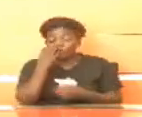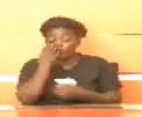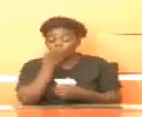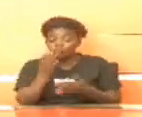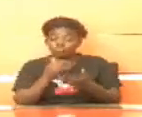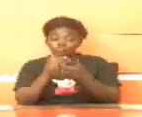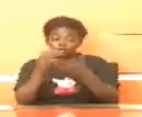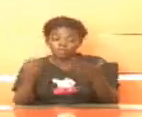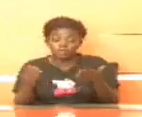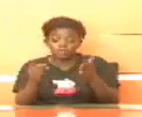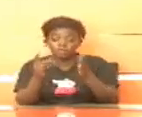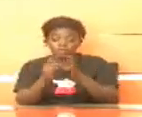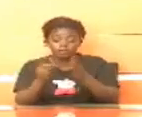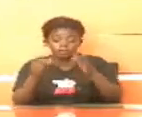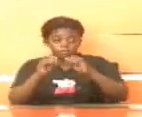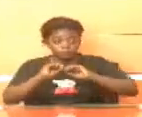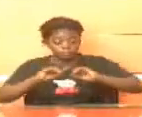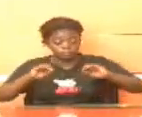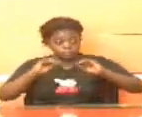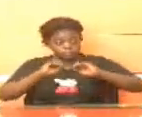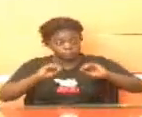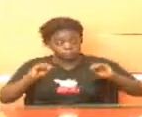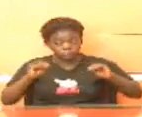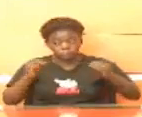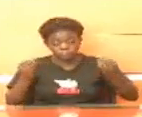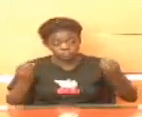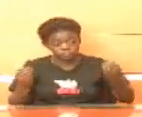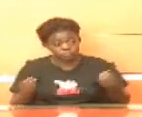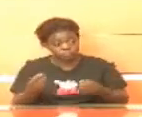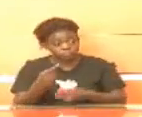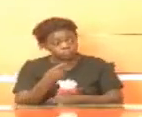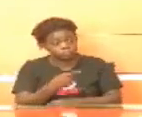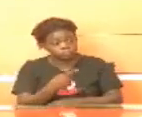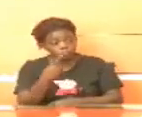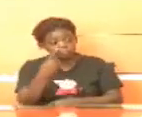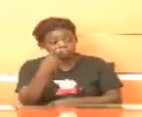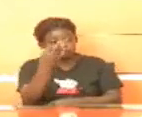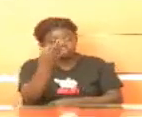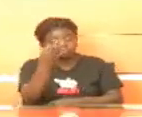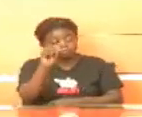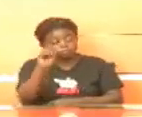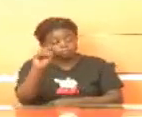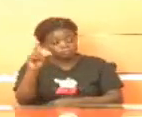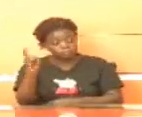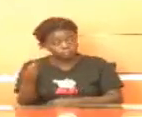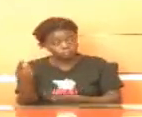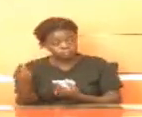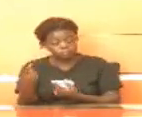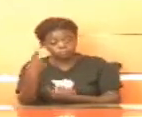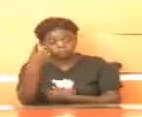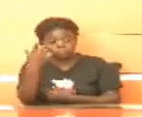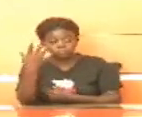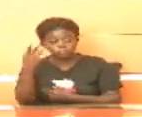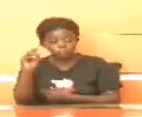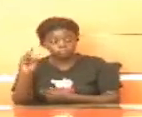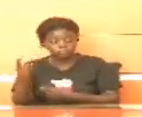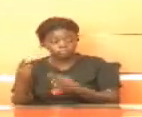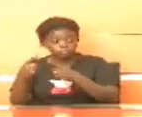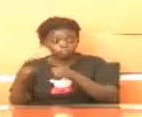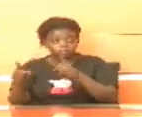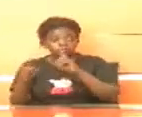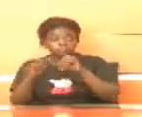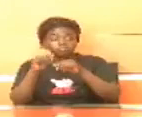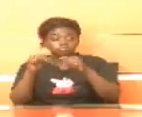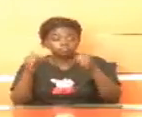abasawo bagusomesa. Piisi y'emicungwa eno egula 13,000-15,000. Okuva muzeeyo yatandika okwogera